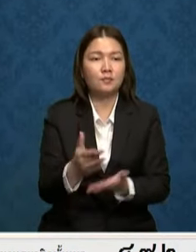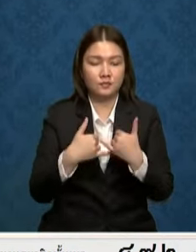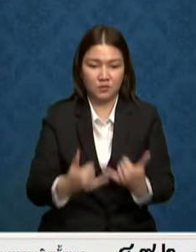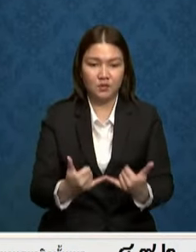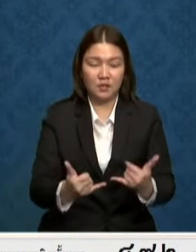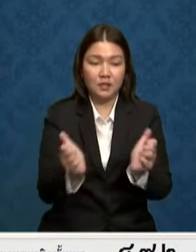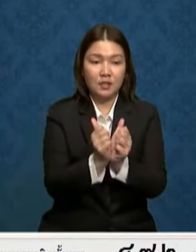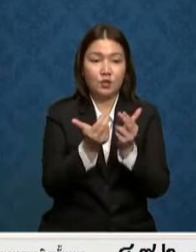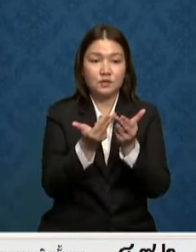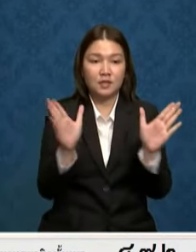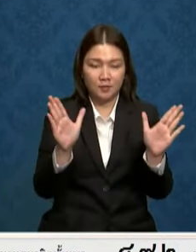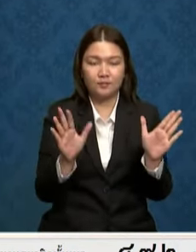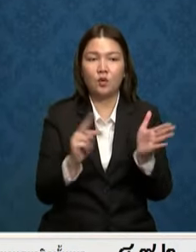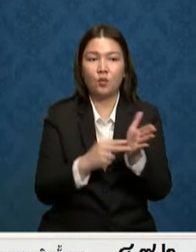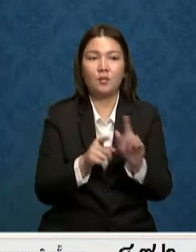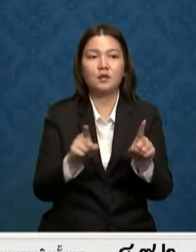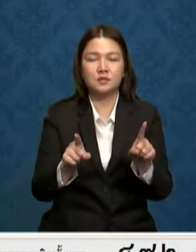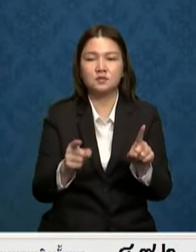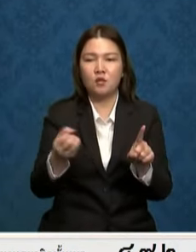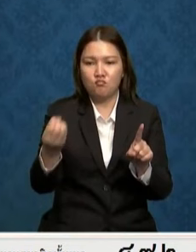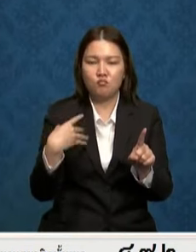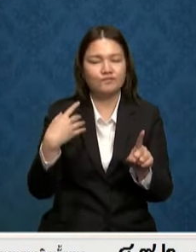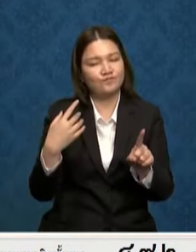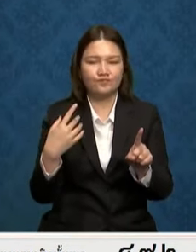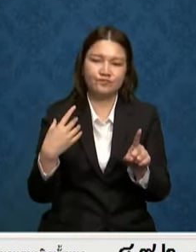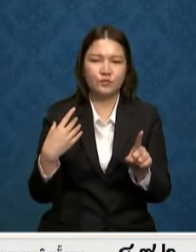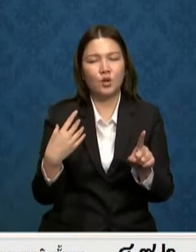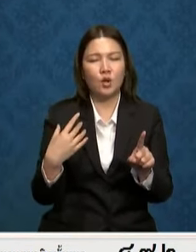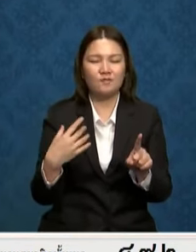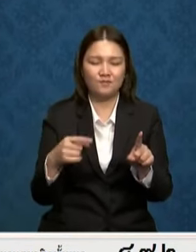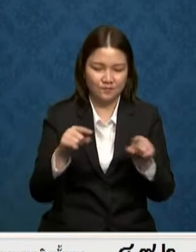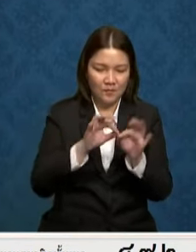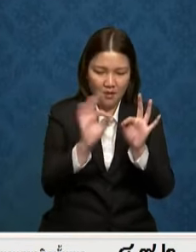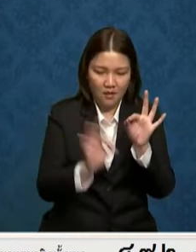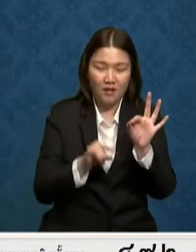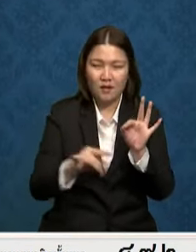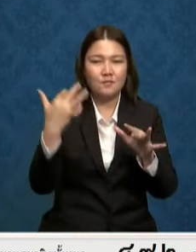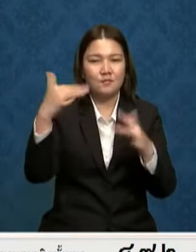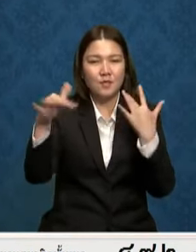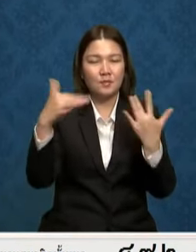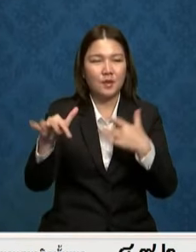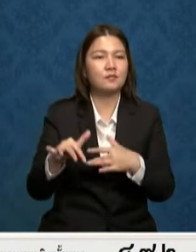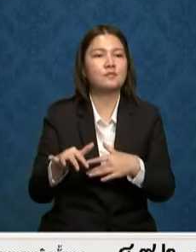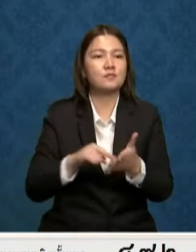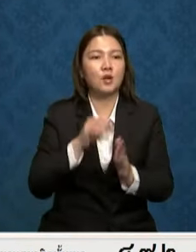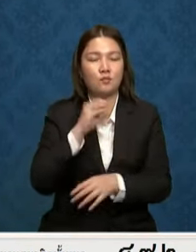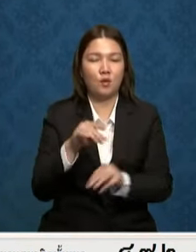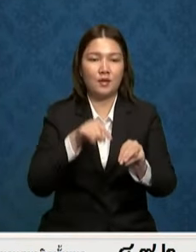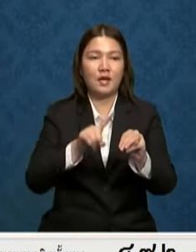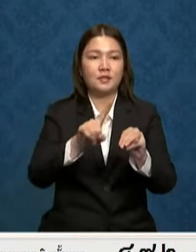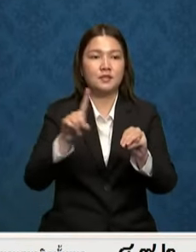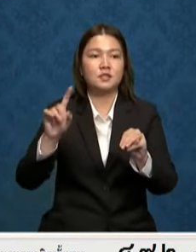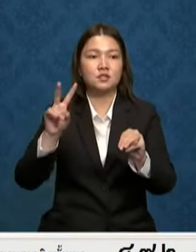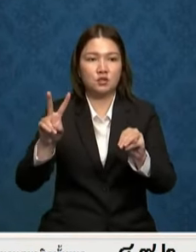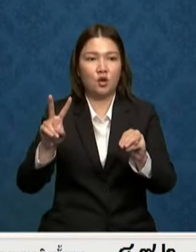เนี่ยมันก็จะปรากฏขึ้นมาเรื่อยๆนะครับเอ่อการบอกว่าเอ่อมาตรา 112เนี่ยเป็นเป็นเป็นส่วน